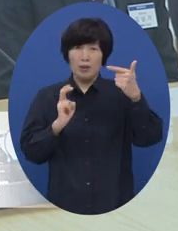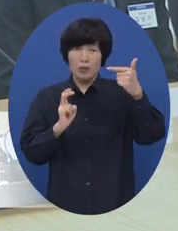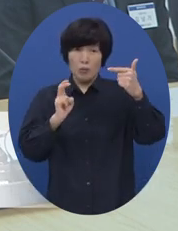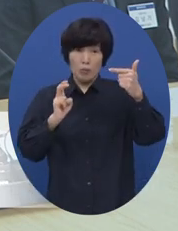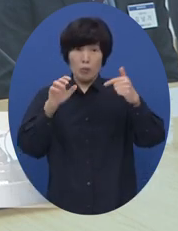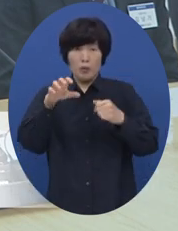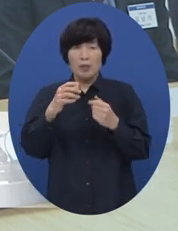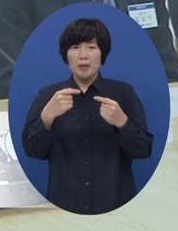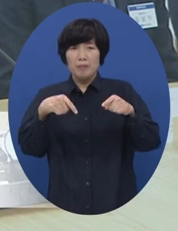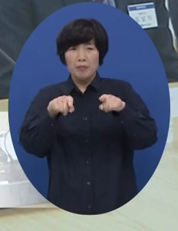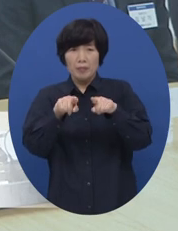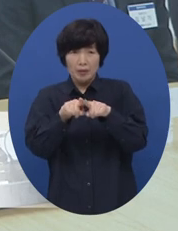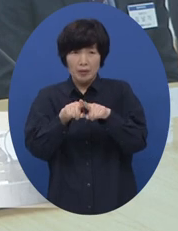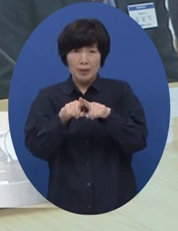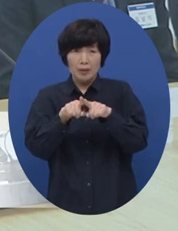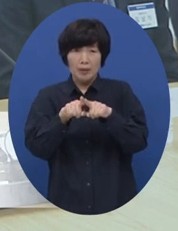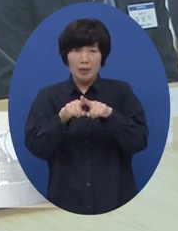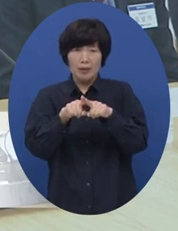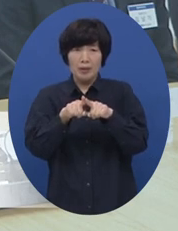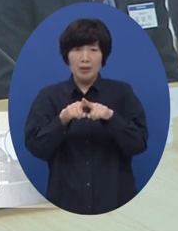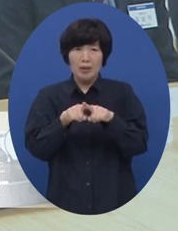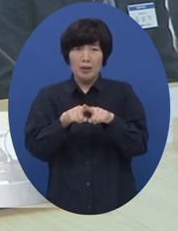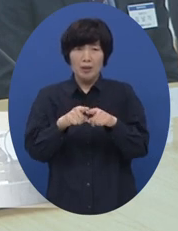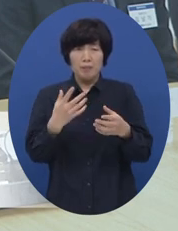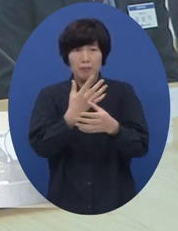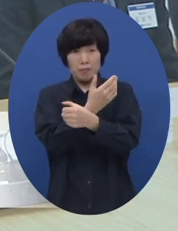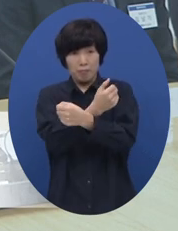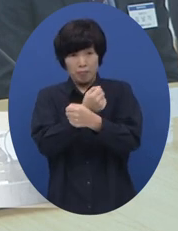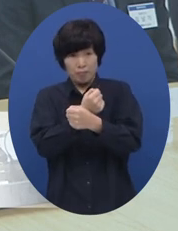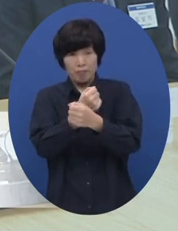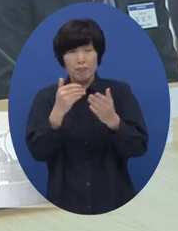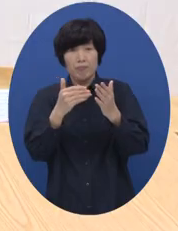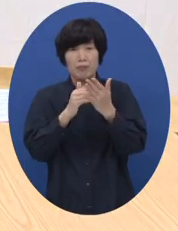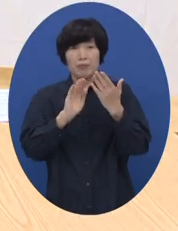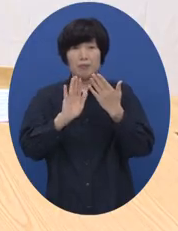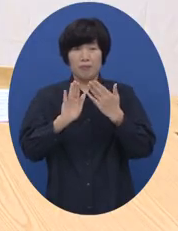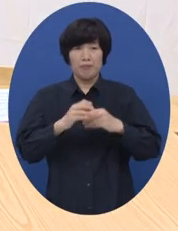이전과 연구 협력을 위한 업무 협약을 체결했습니다.